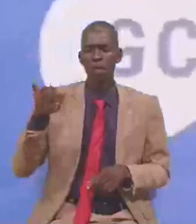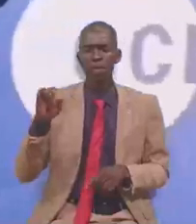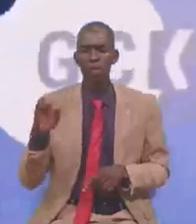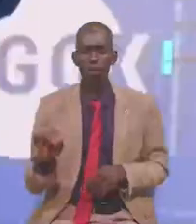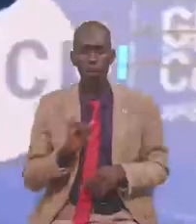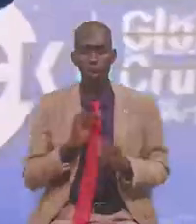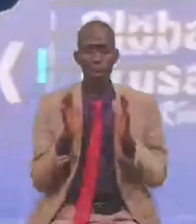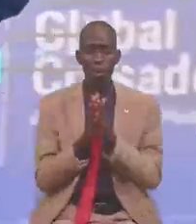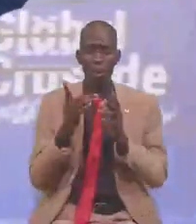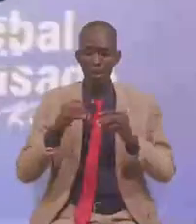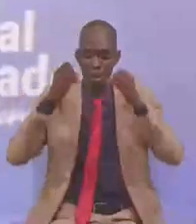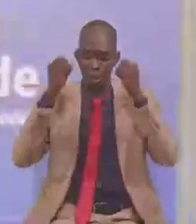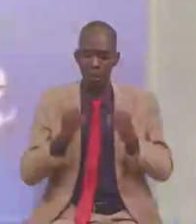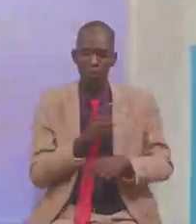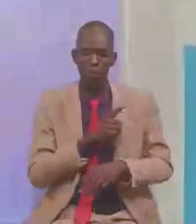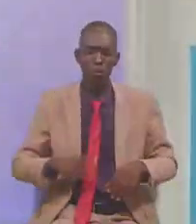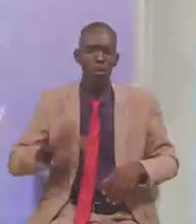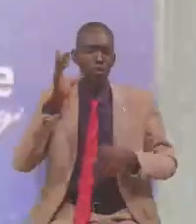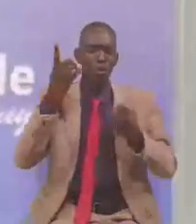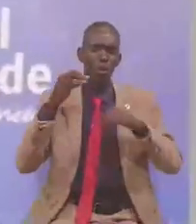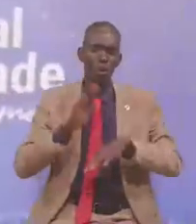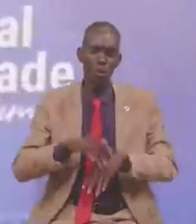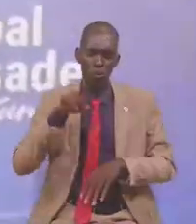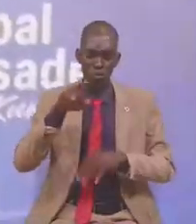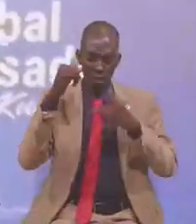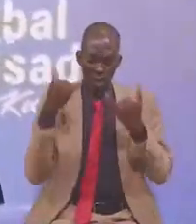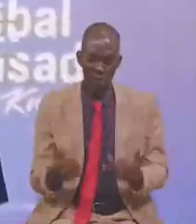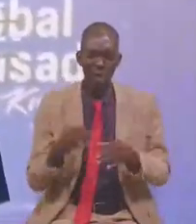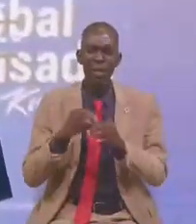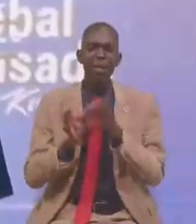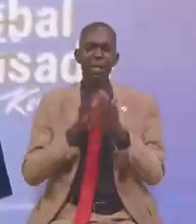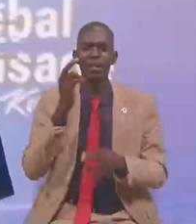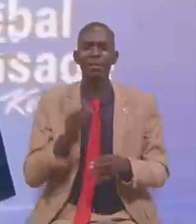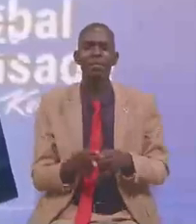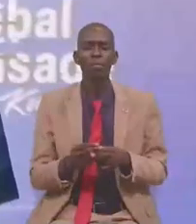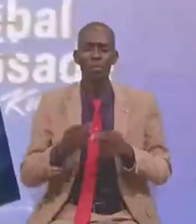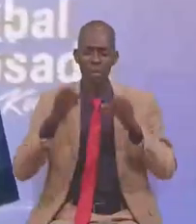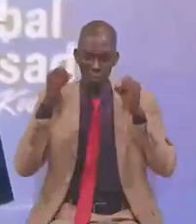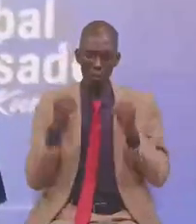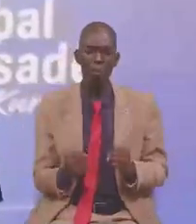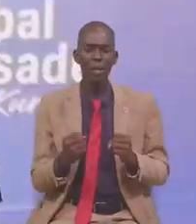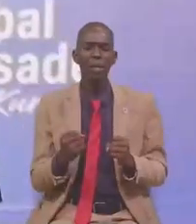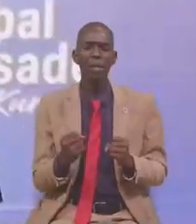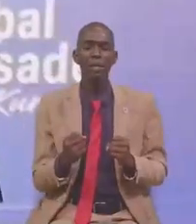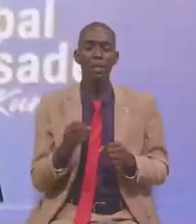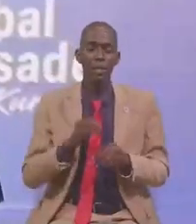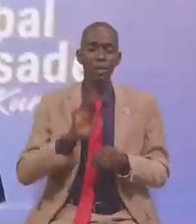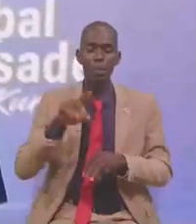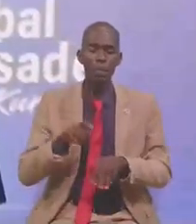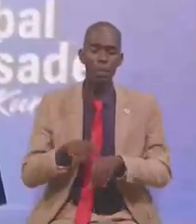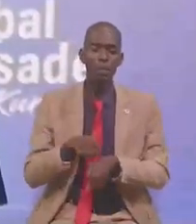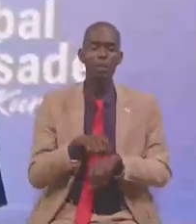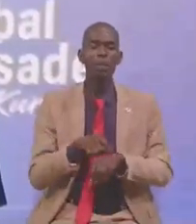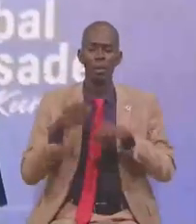Seigneur descende sur vous maintenant. La puissance dans vos os, la